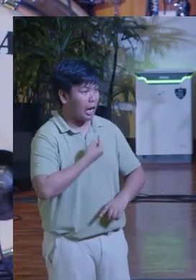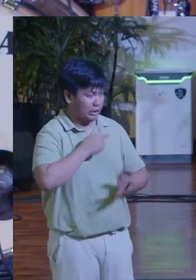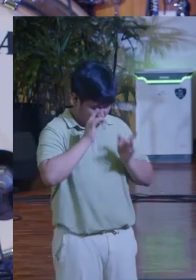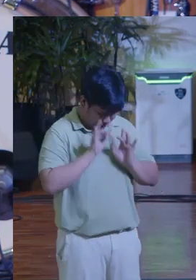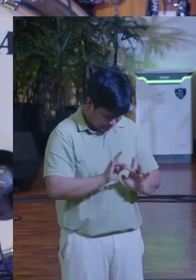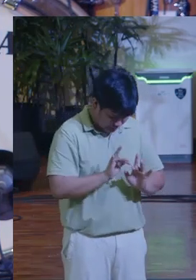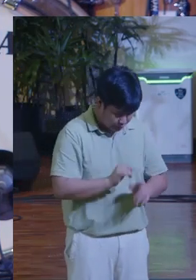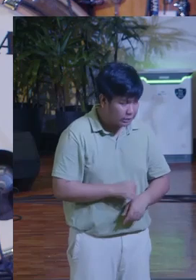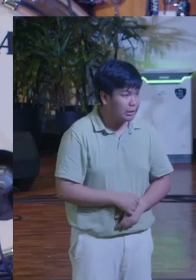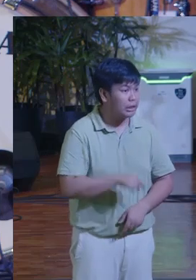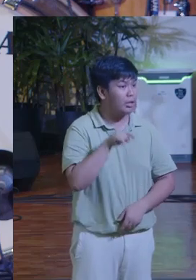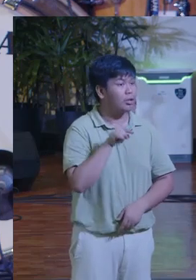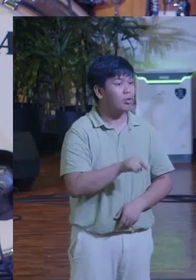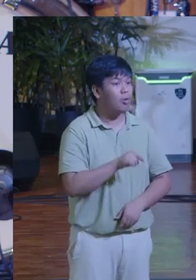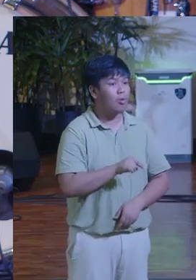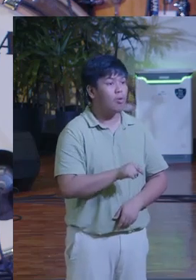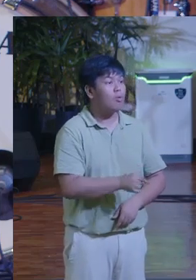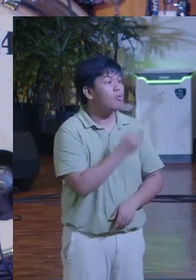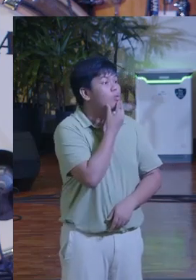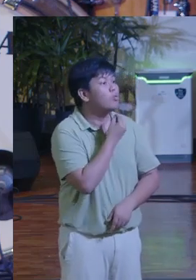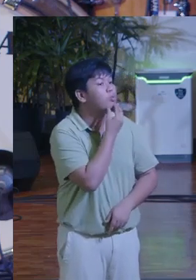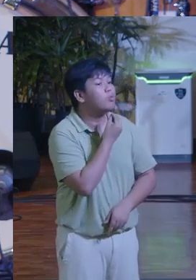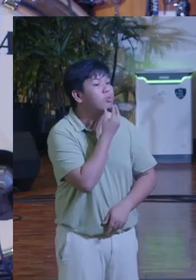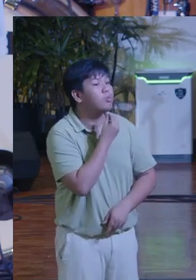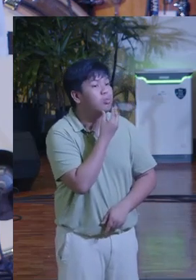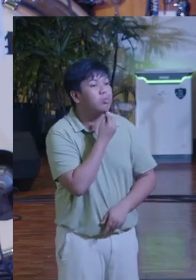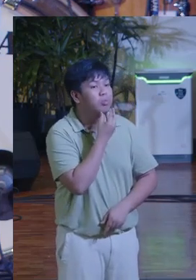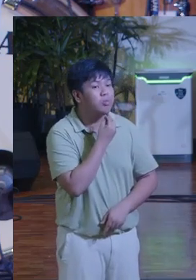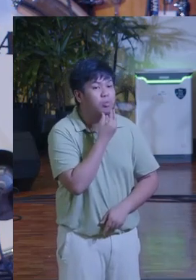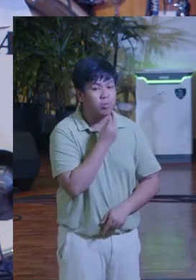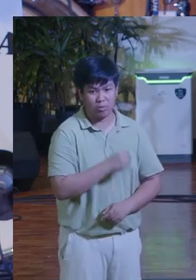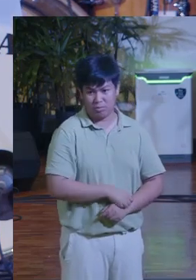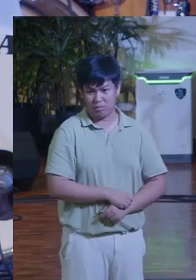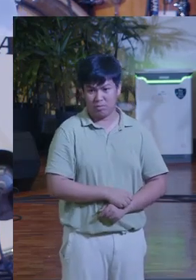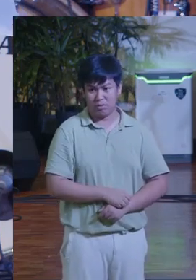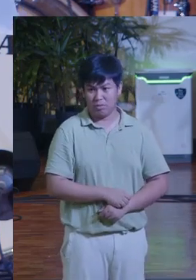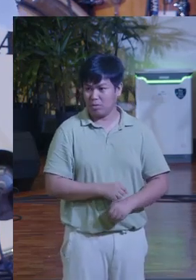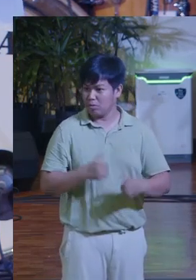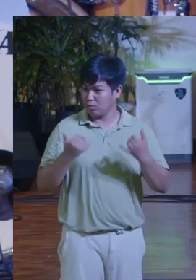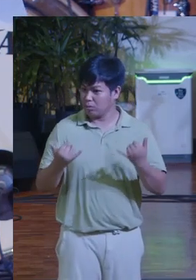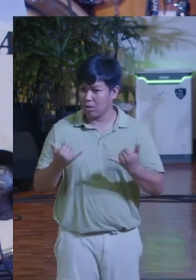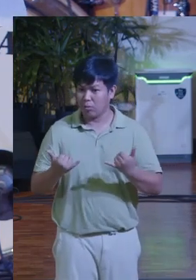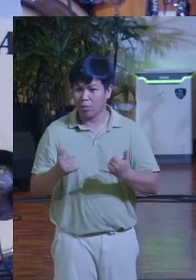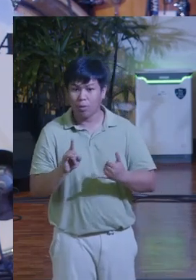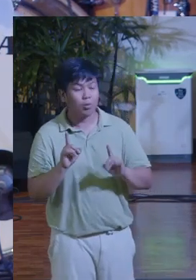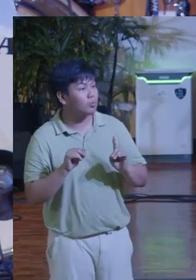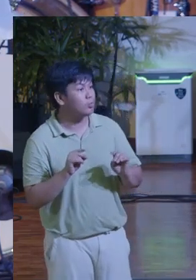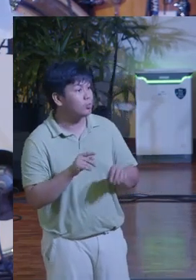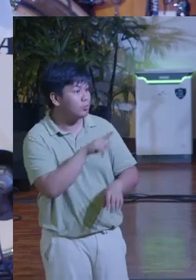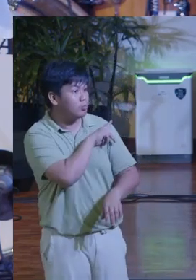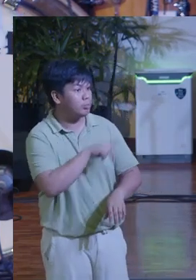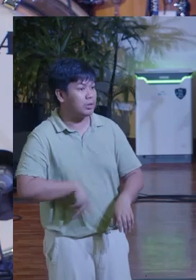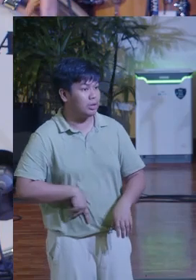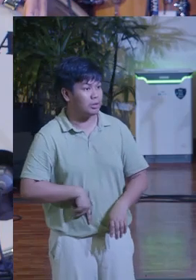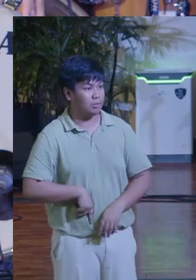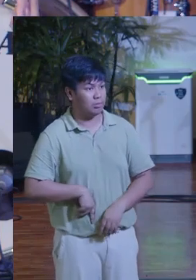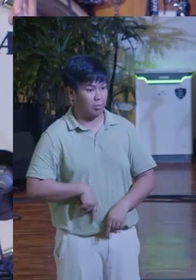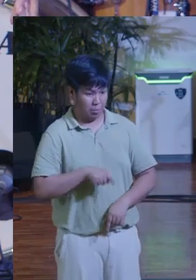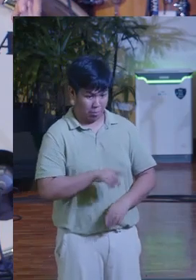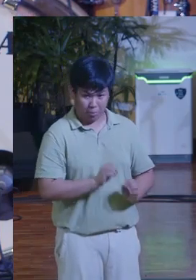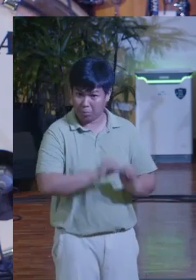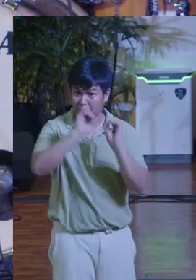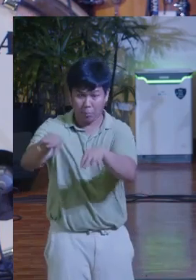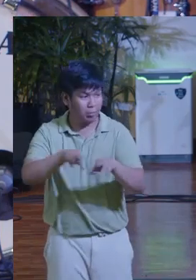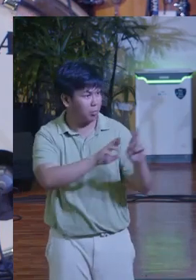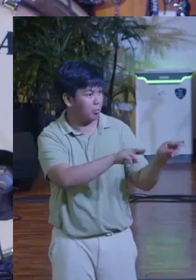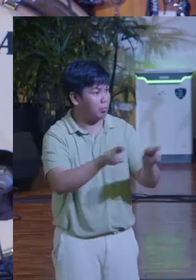said, "This is one of the Hebrews' children." So, suspense. Anong gagawin niya? Kanya bang